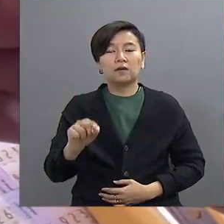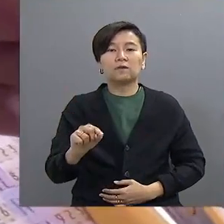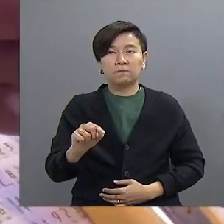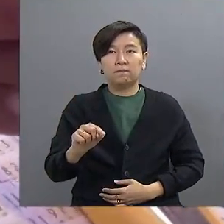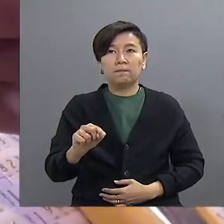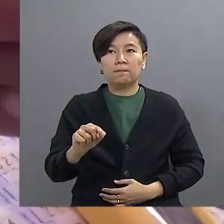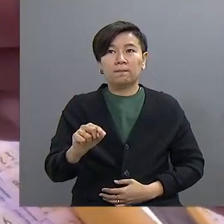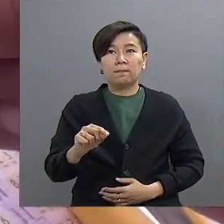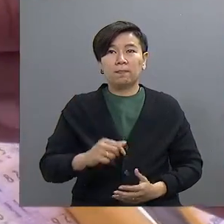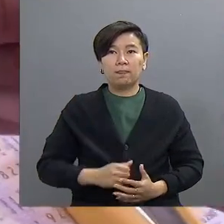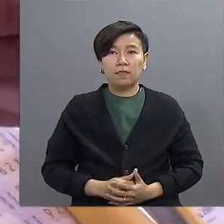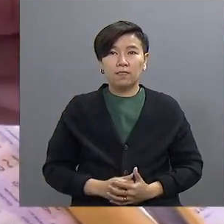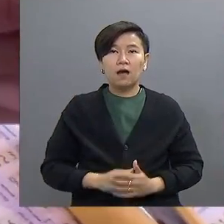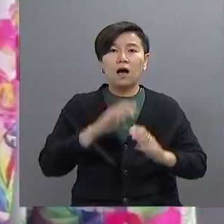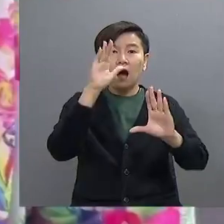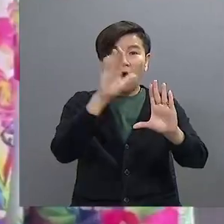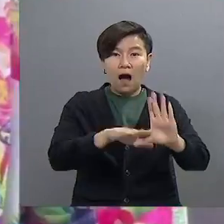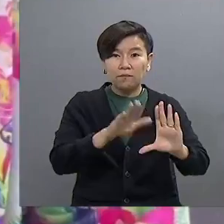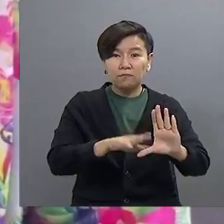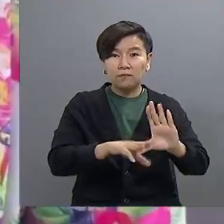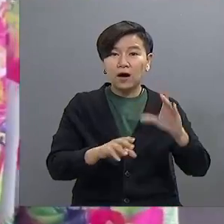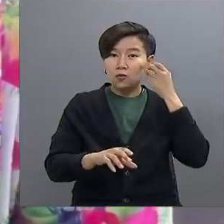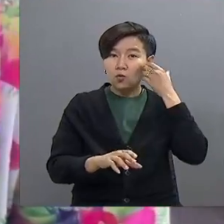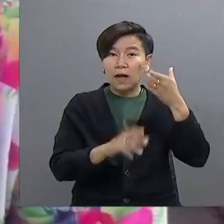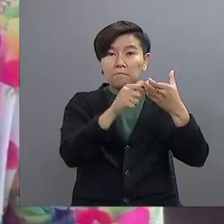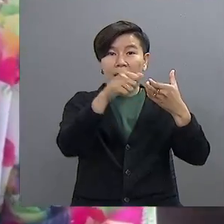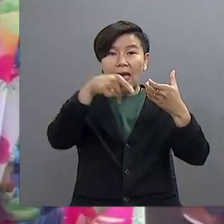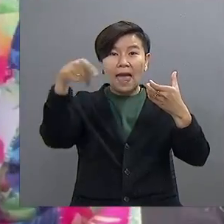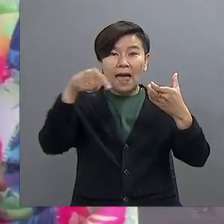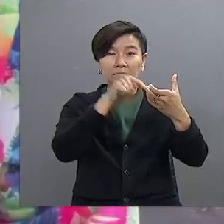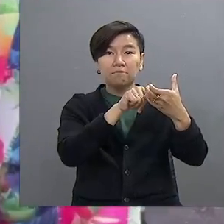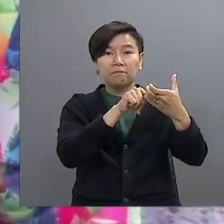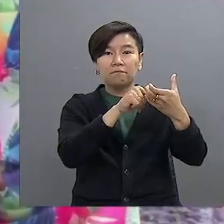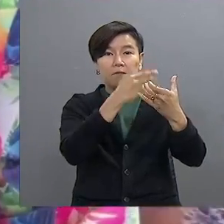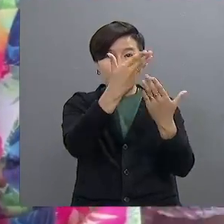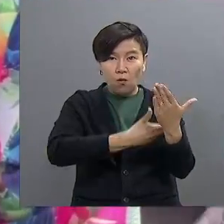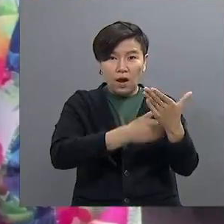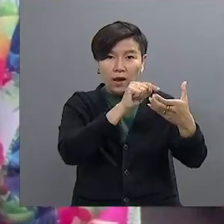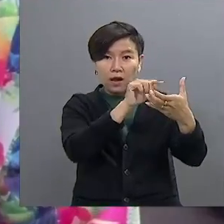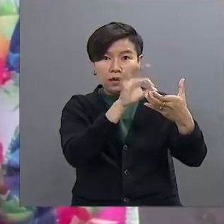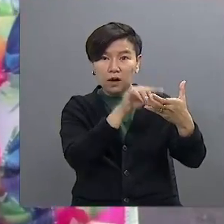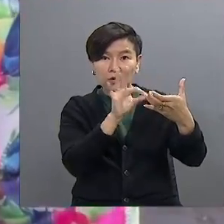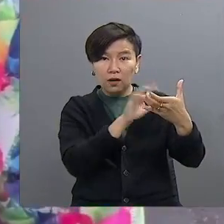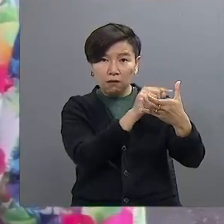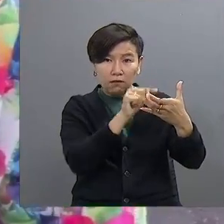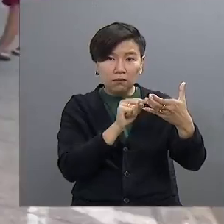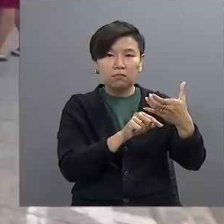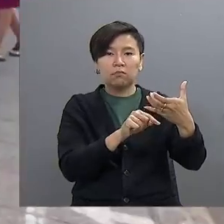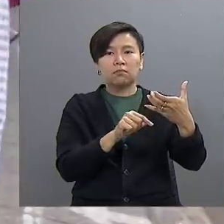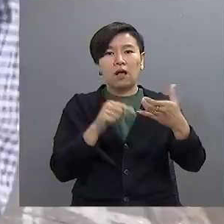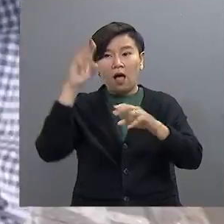ไปสมัครขายในระบบแพลตฟอร์มของกองสลากแบบดิจิตอลเนี่ยนะคะมันไม่ได้คือผู้ค้ารายย่อยส่วนใหญ่ไม่มีโควต้า